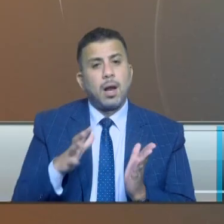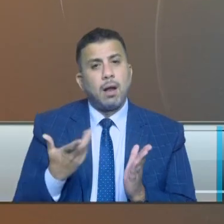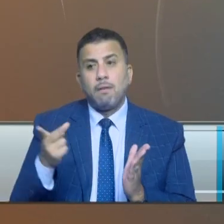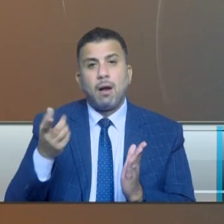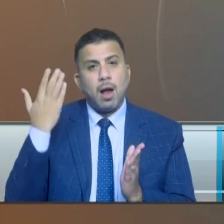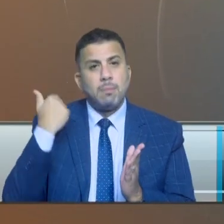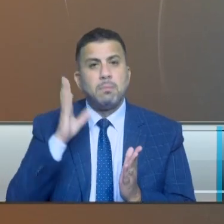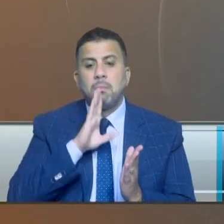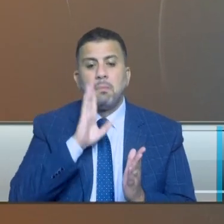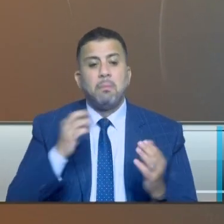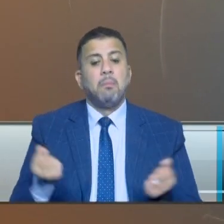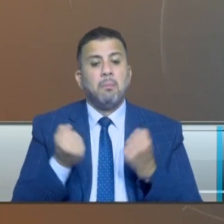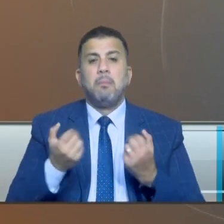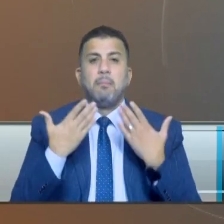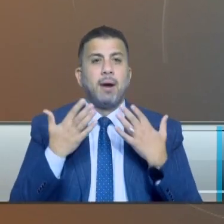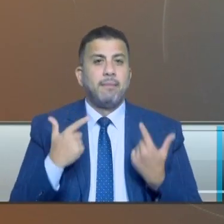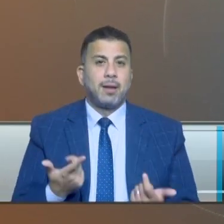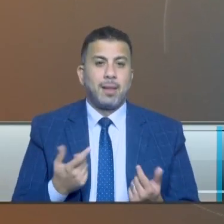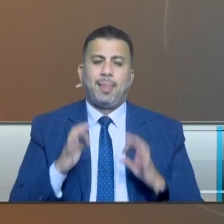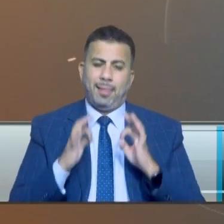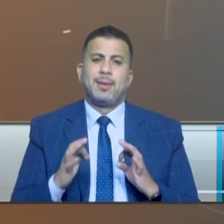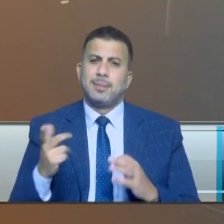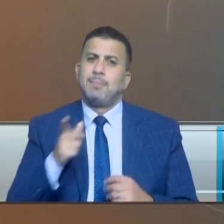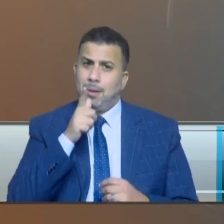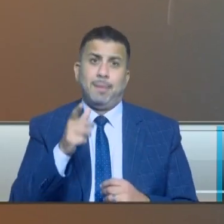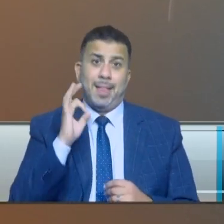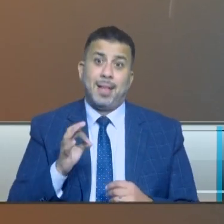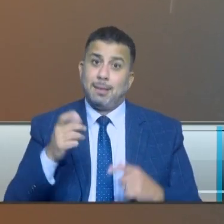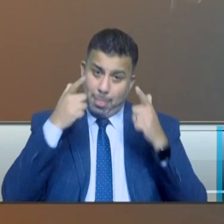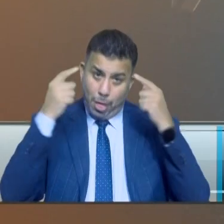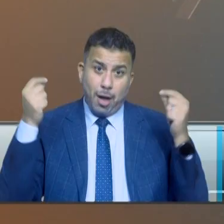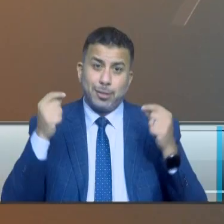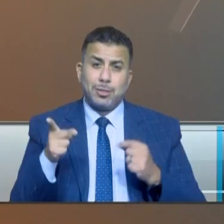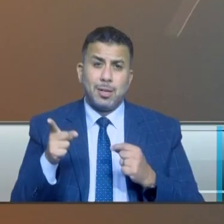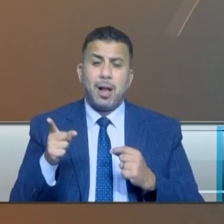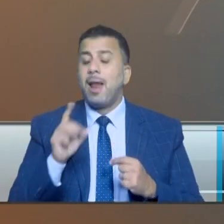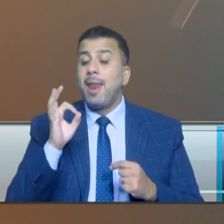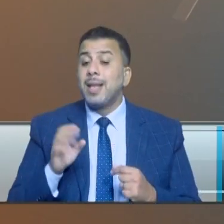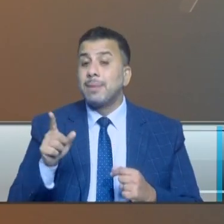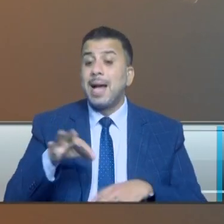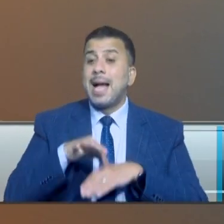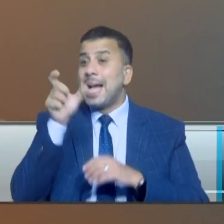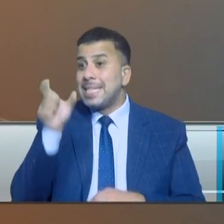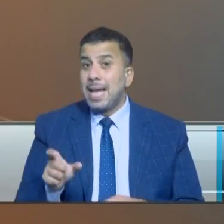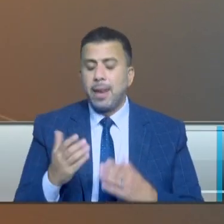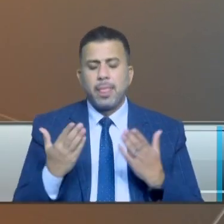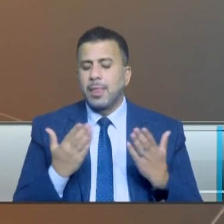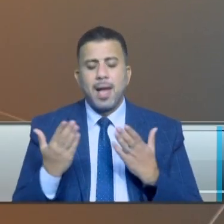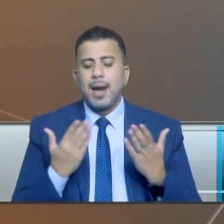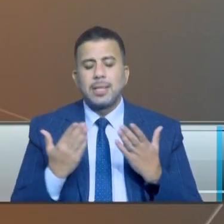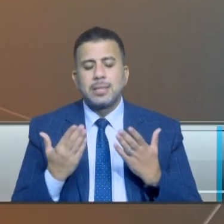بيكتب له؟ ما تعود على هالتقرير يكتبه. طبعا نحن بنخرج يعني يكون إنسان دارس